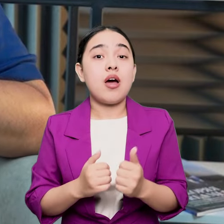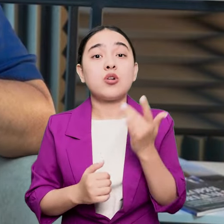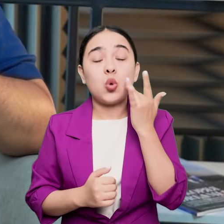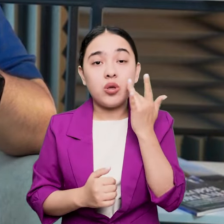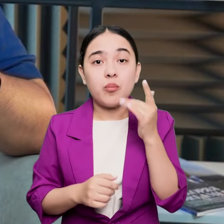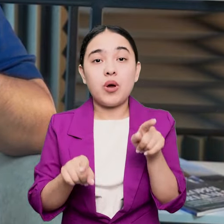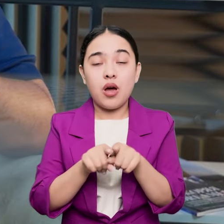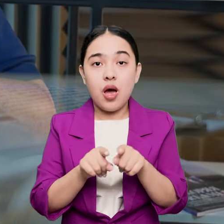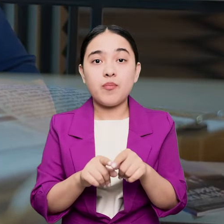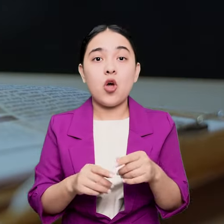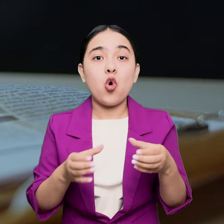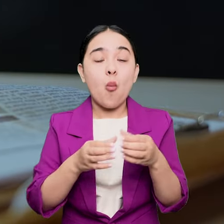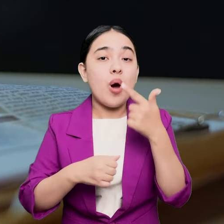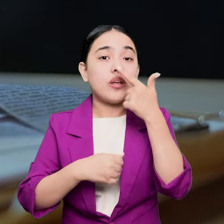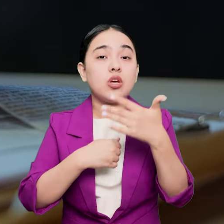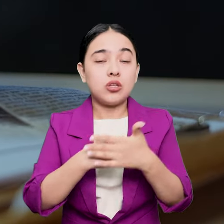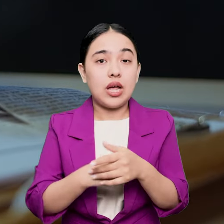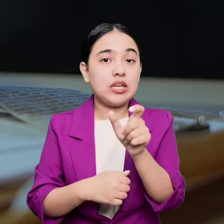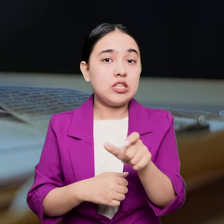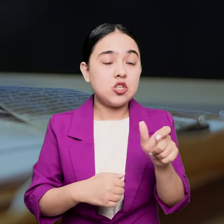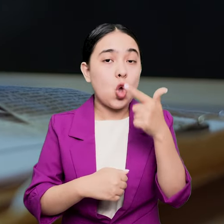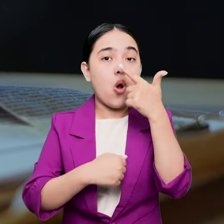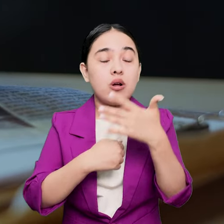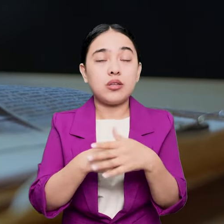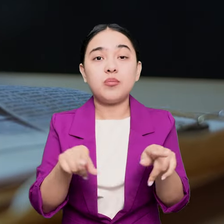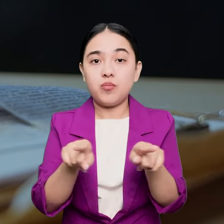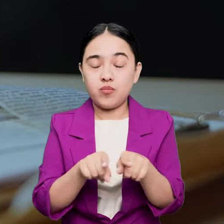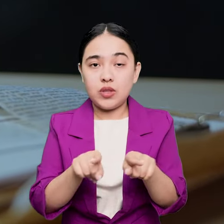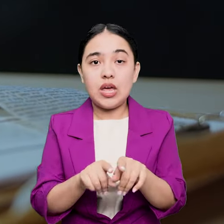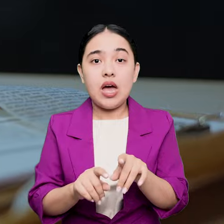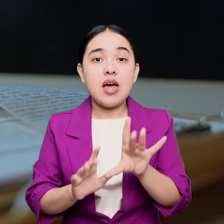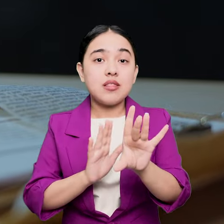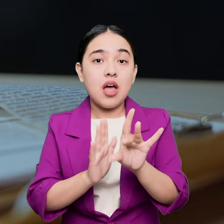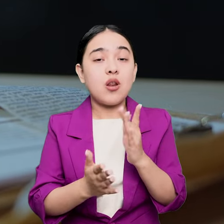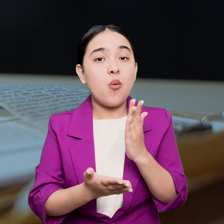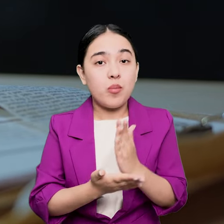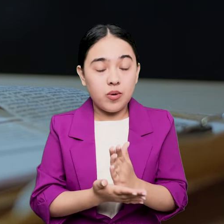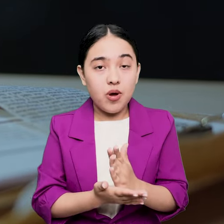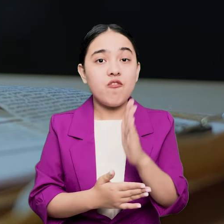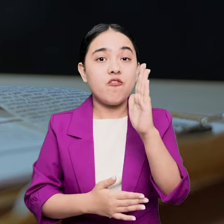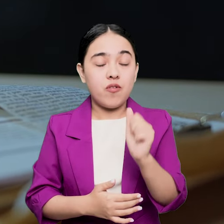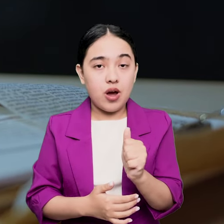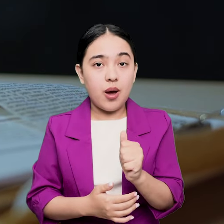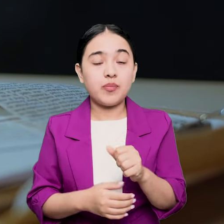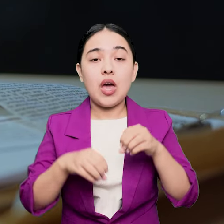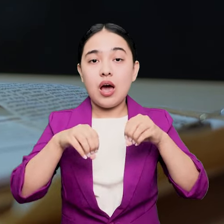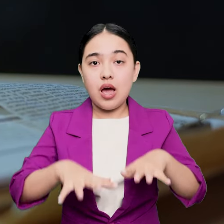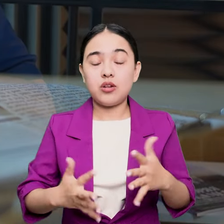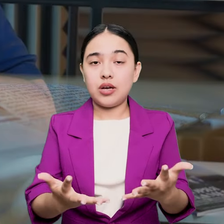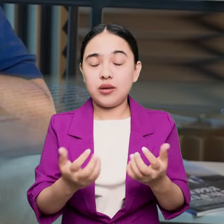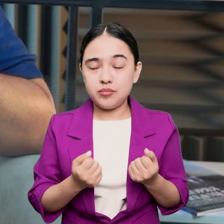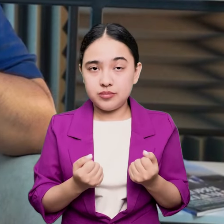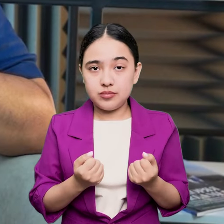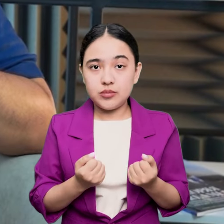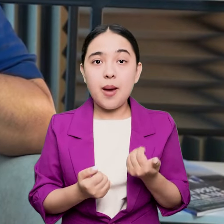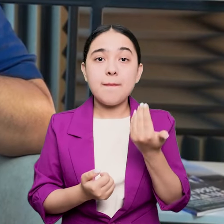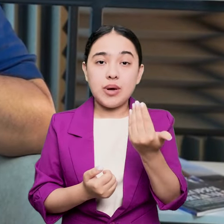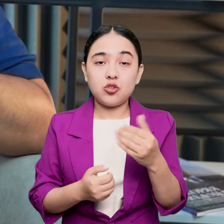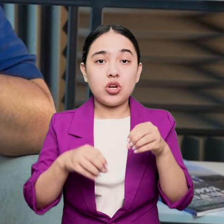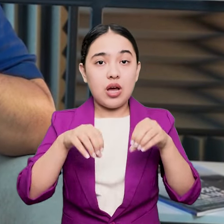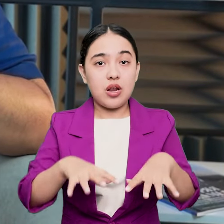ham kompaniya oldida ham, insonlar oldida ham tanlovlar mavjud bo'ladi va qarorlar qabul qilinadi. Mana